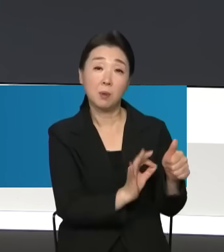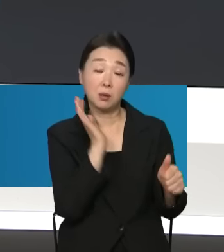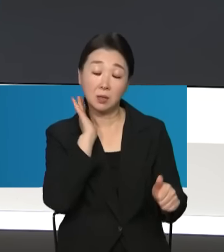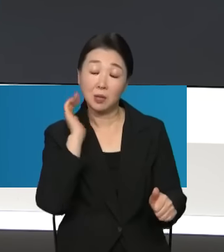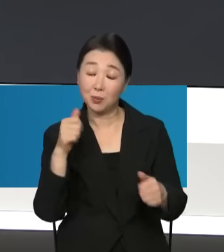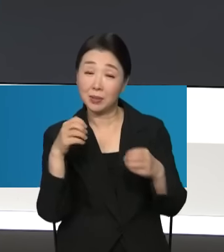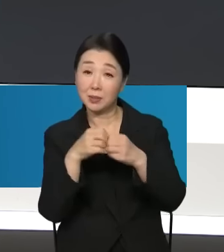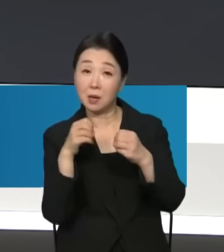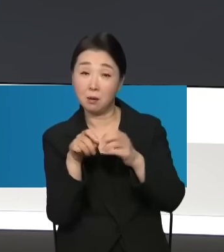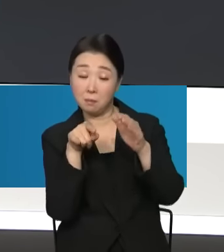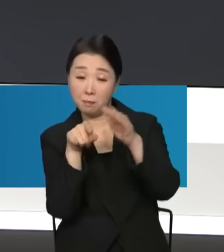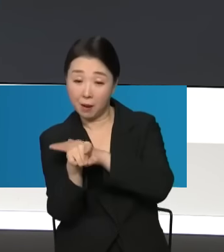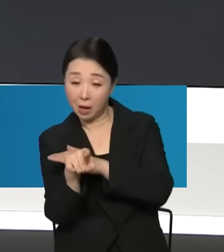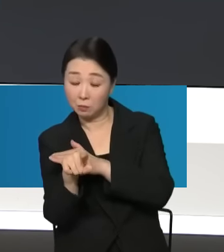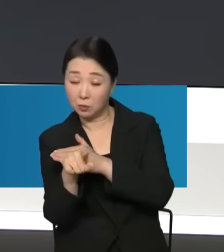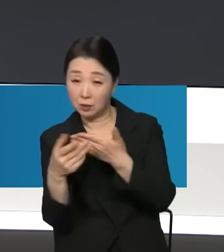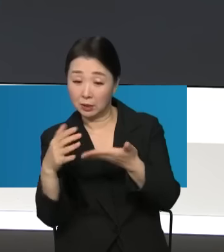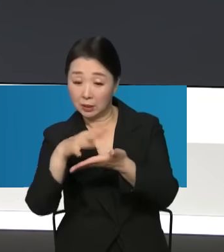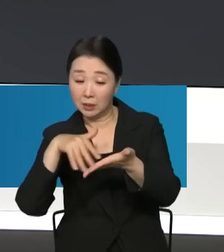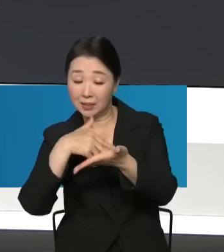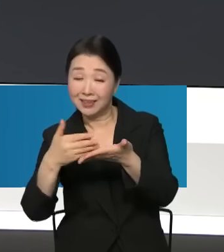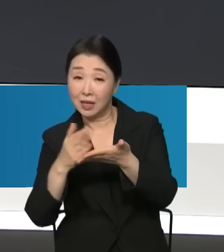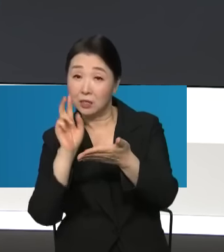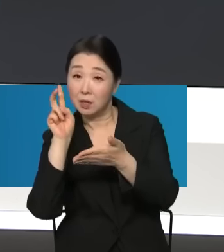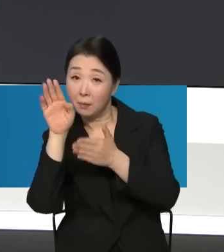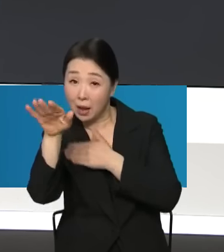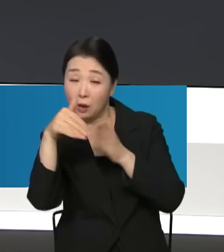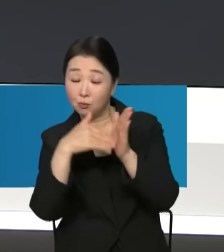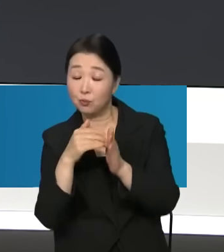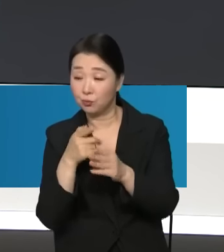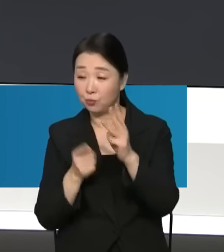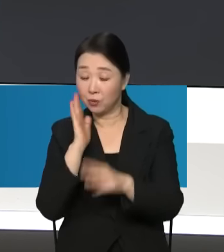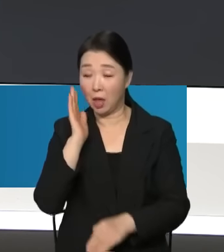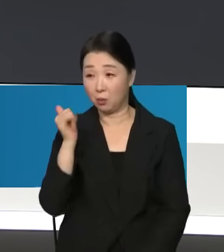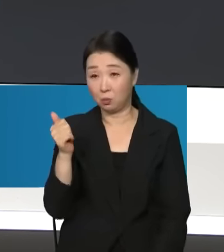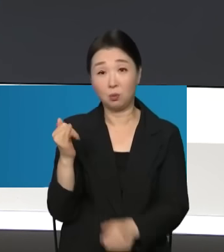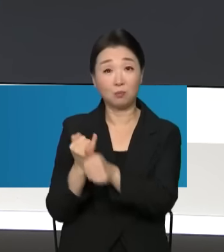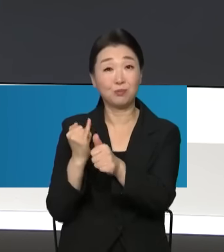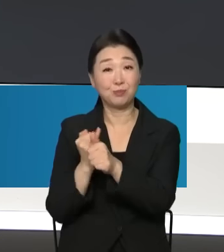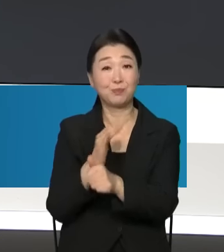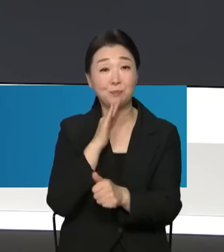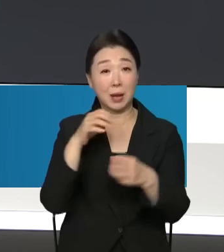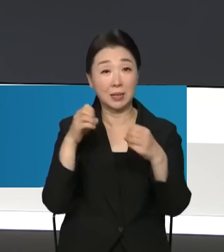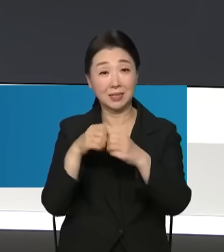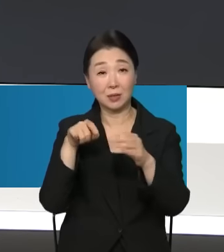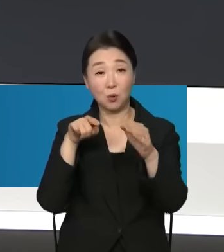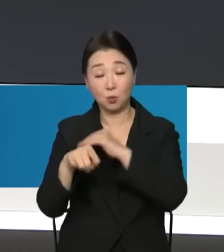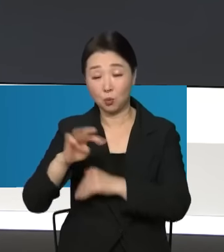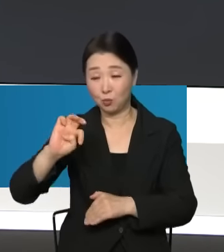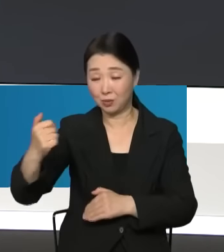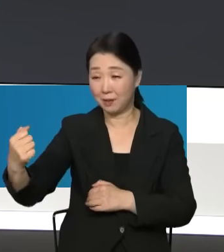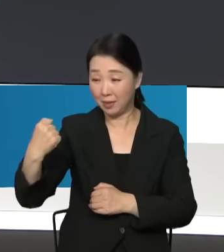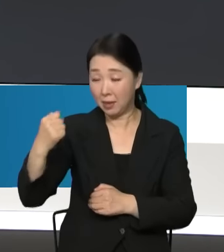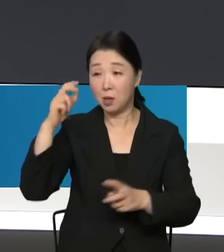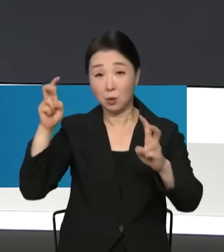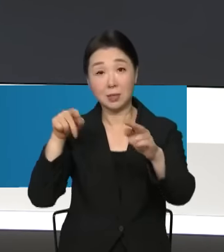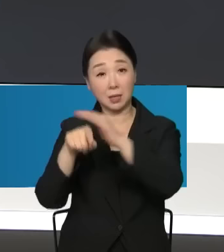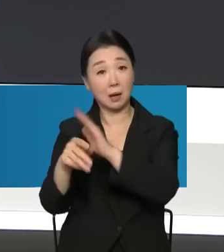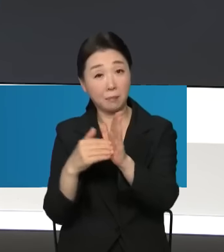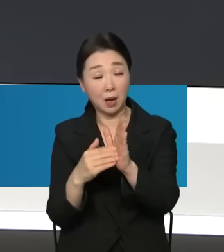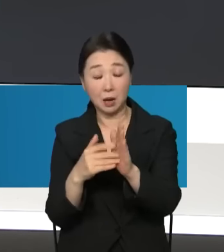대통령의 창원 방문 일정을 얘기한 이틀 뒤에 윤 대통령 부부는 창원의 두산 에너빌리티 공장을 찾았습니다.